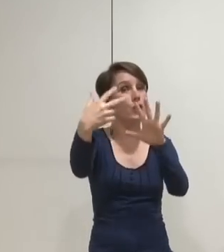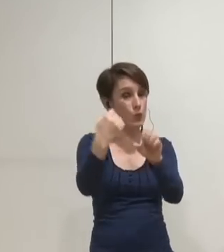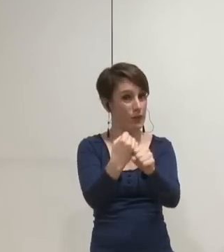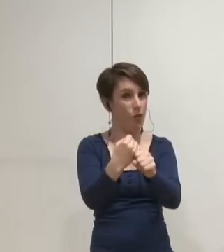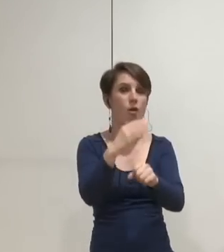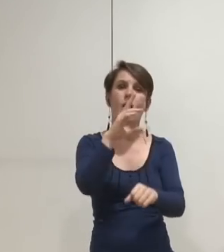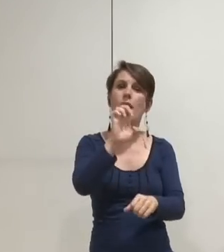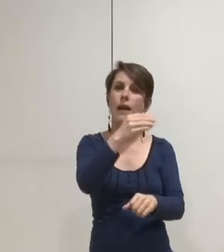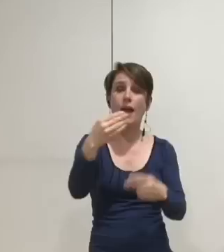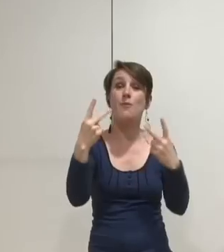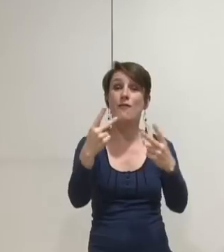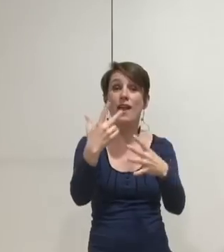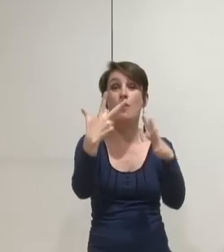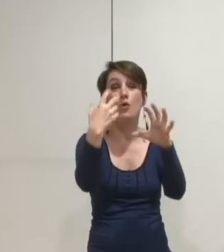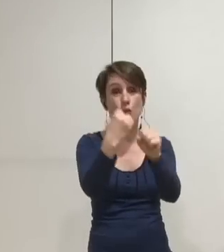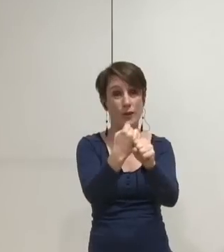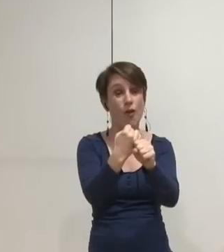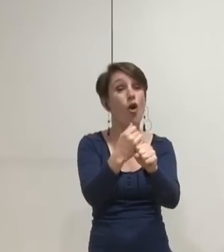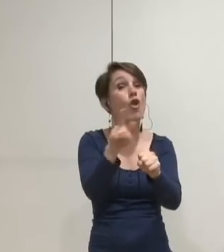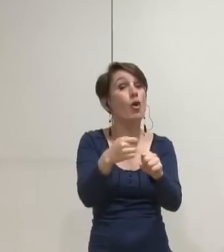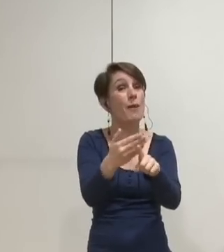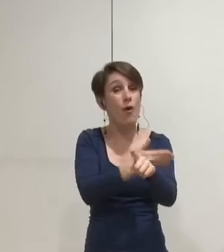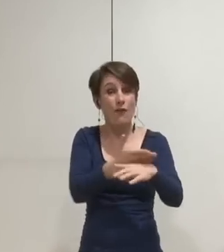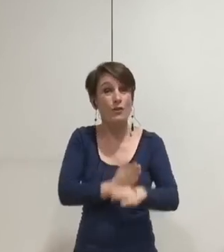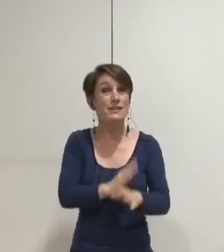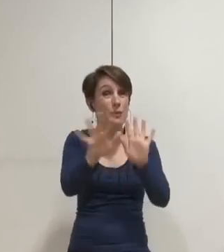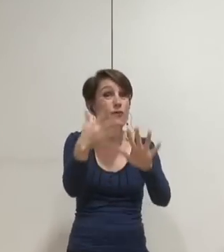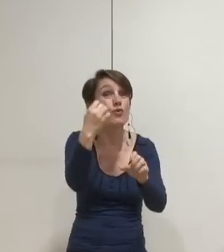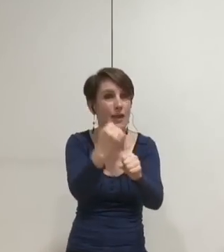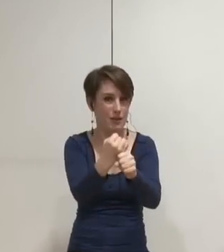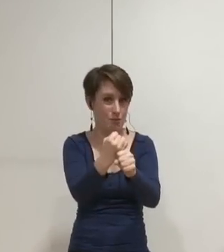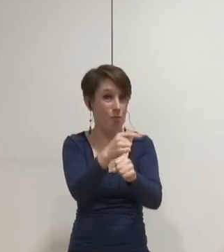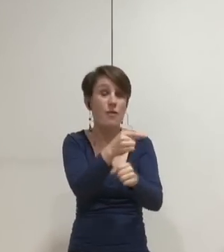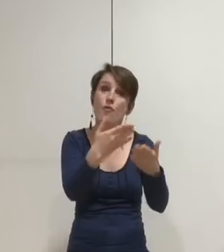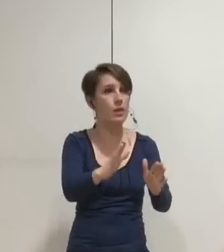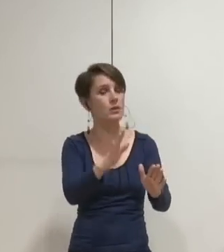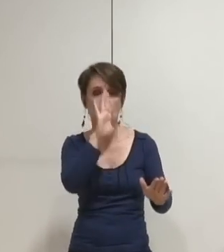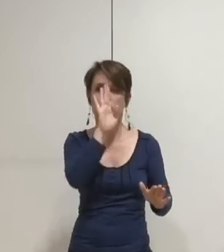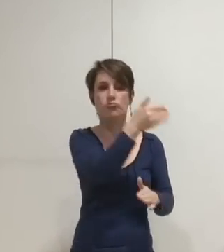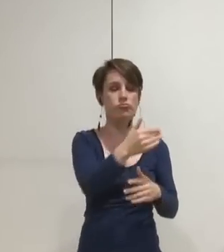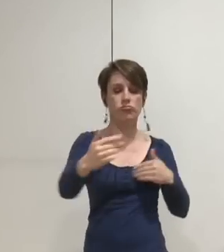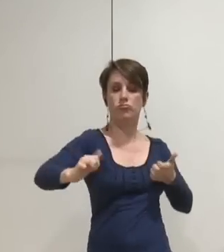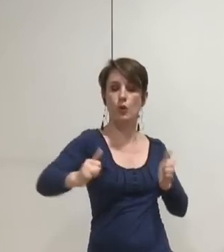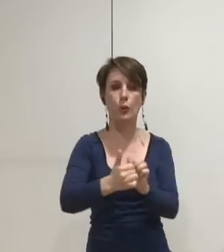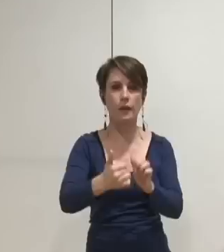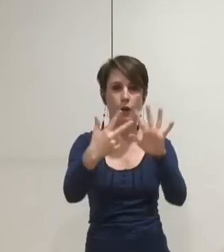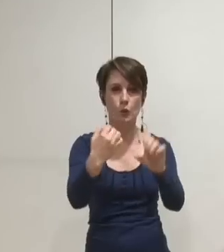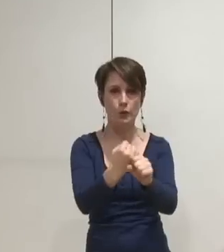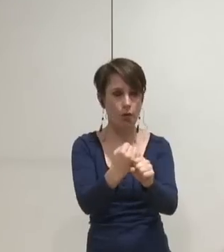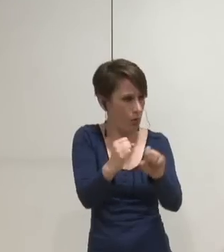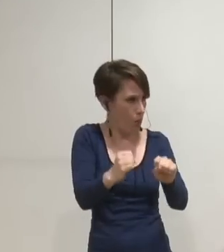crème alors qu'elle était de 15 ans vous avez pris cette liberté là vous auriez pu peut-être en